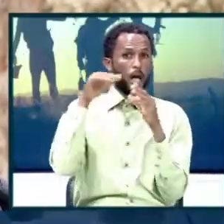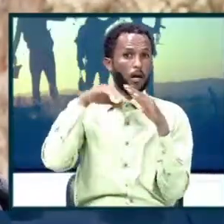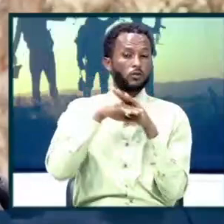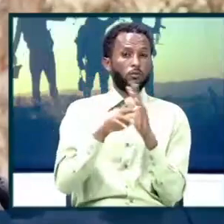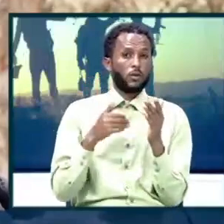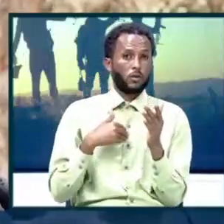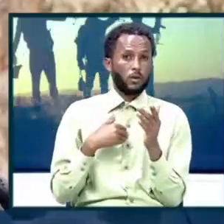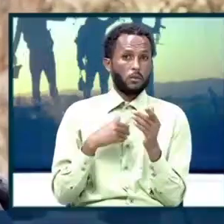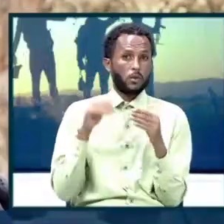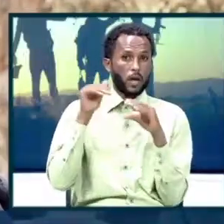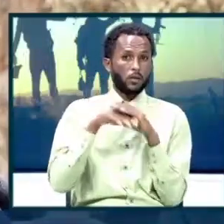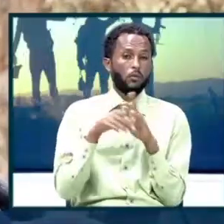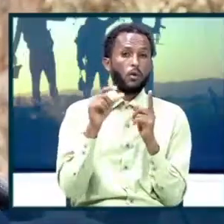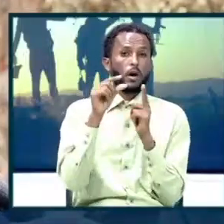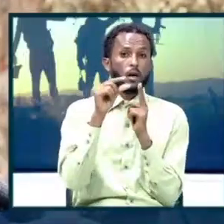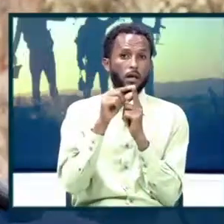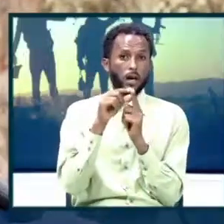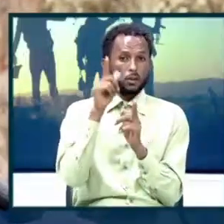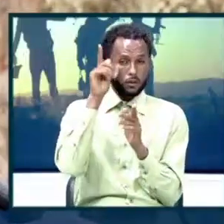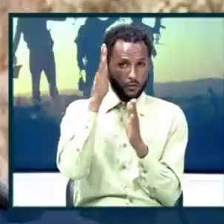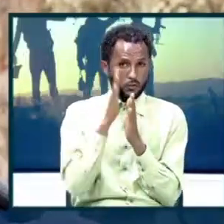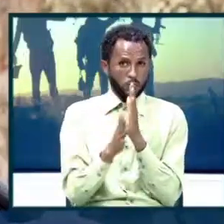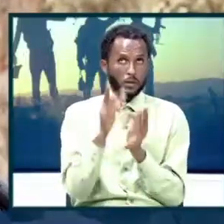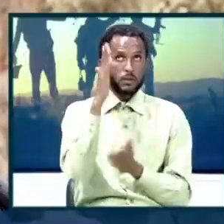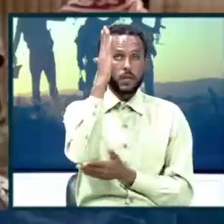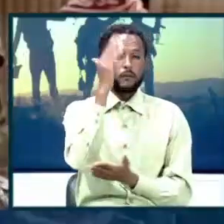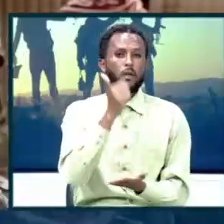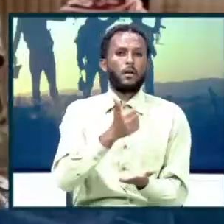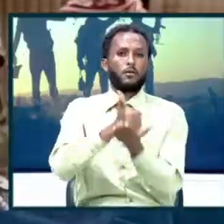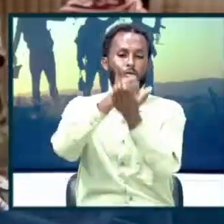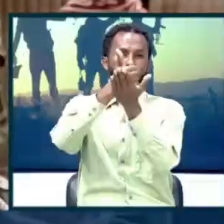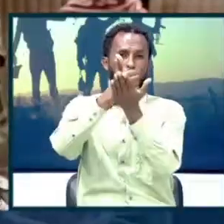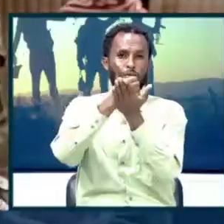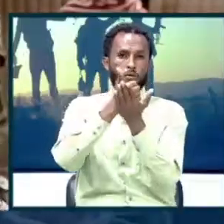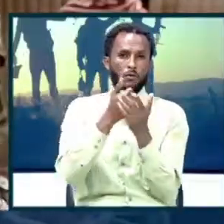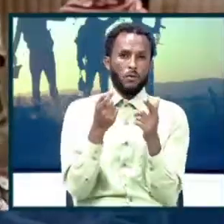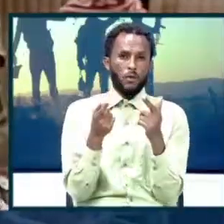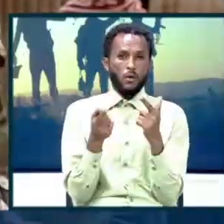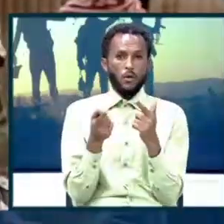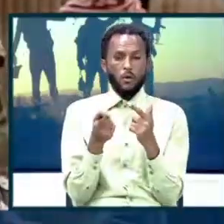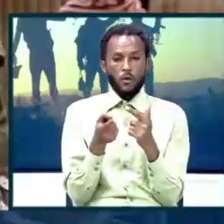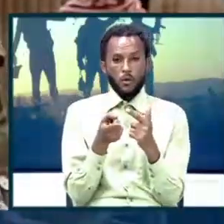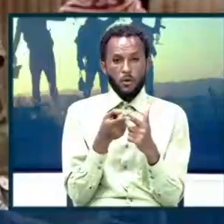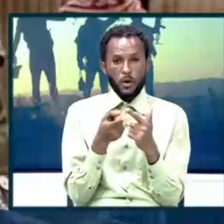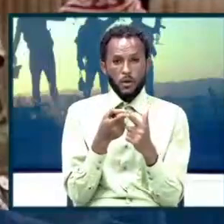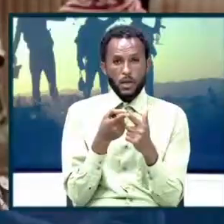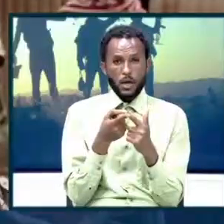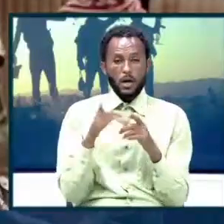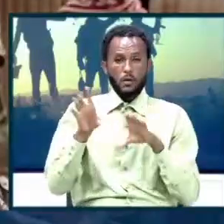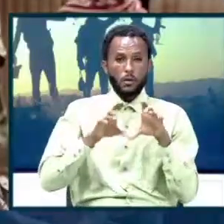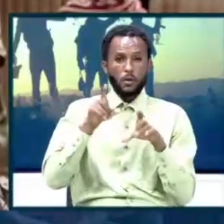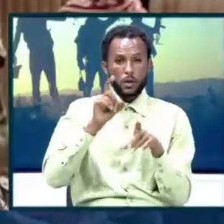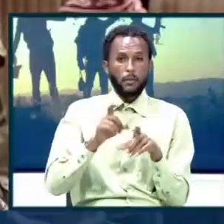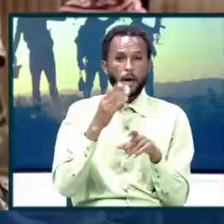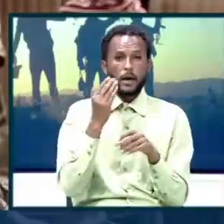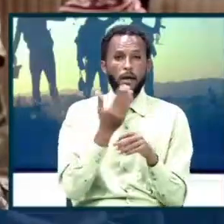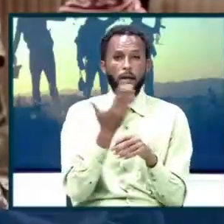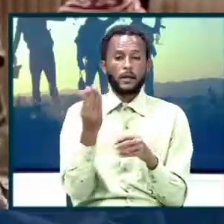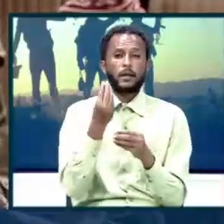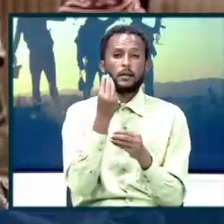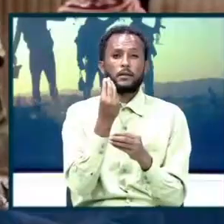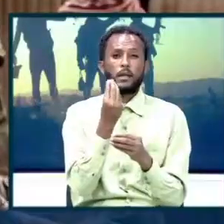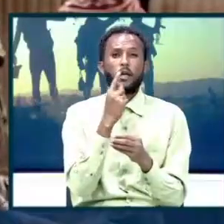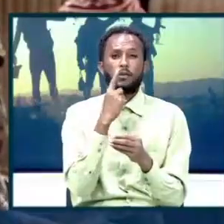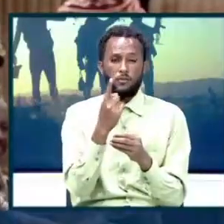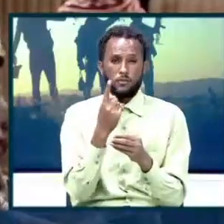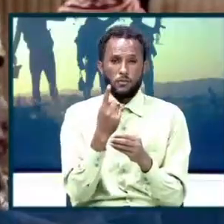ዘለኹምዎ ምትልኣትኹምዎ ቃል ክትፍፅሙ እግዚኣብሄር ይርዳእኹም። ምርኮኛ ክገብሮ ዝግባእ ነገር እንታይ እዩ? ካብ